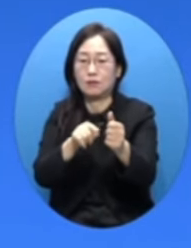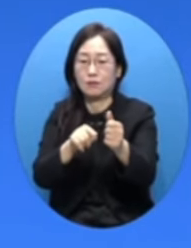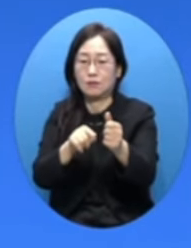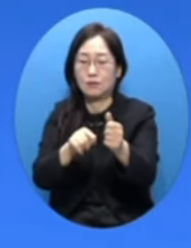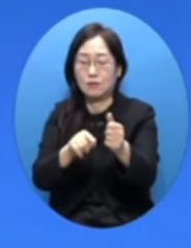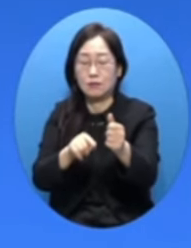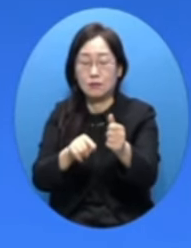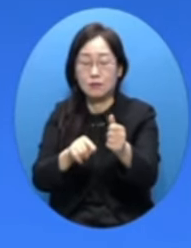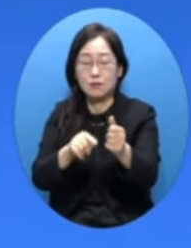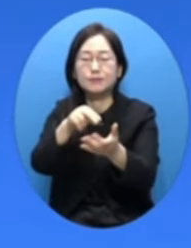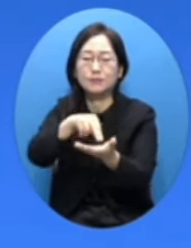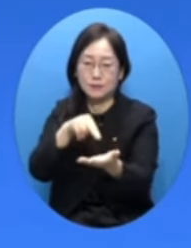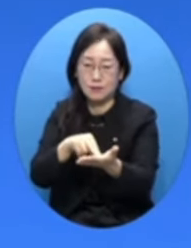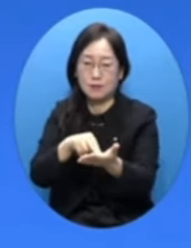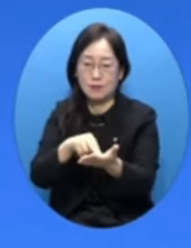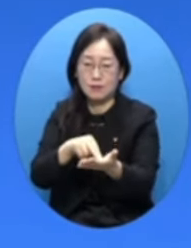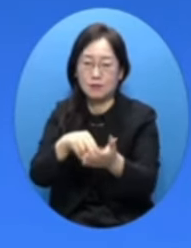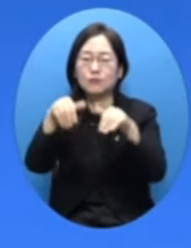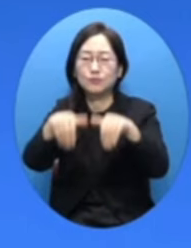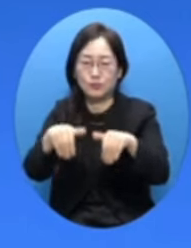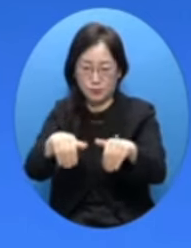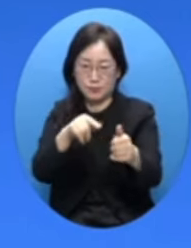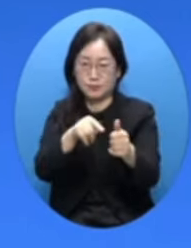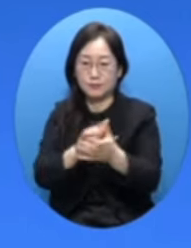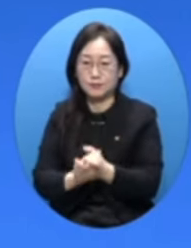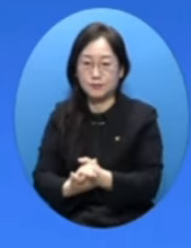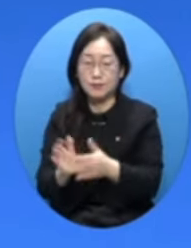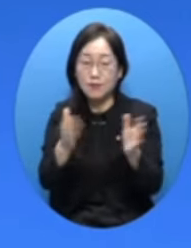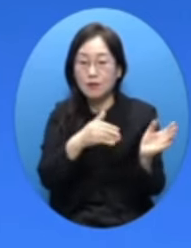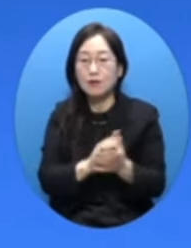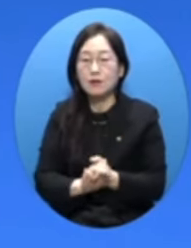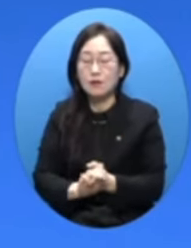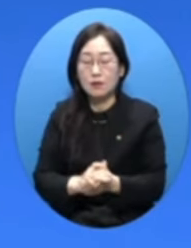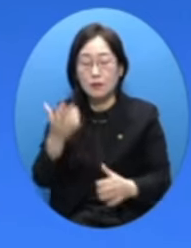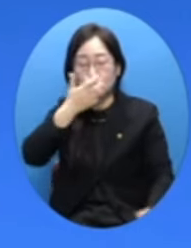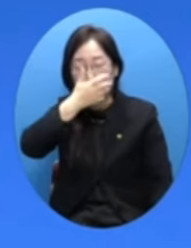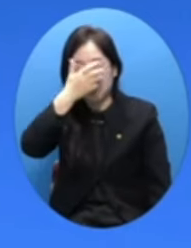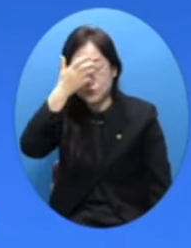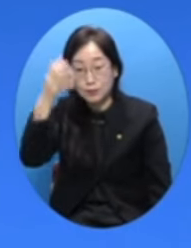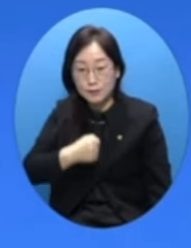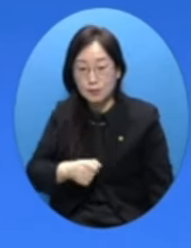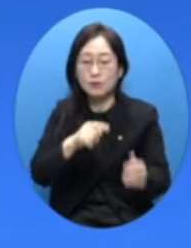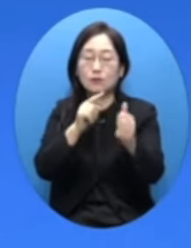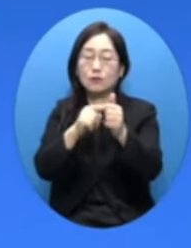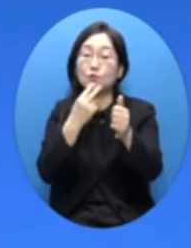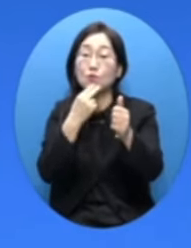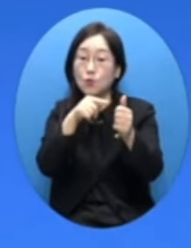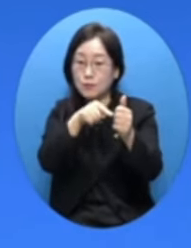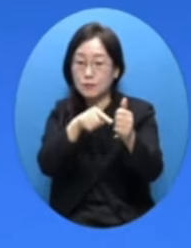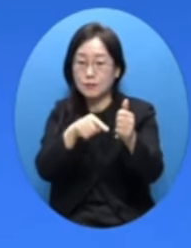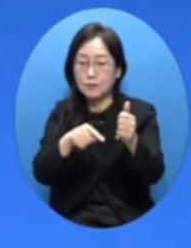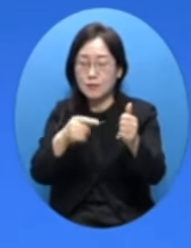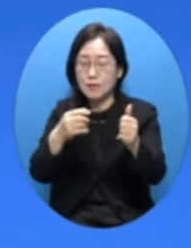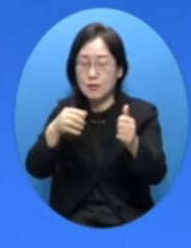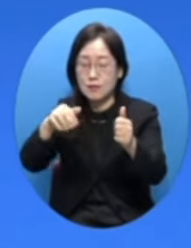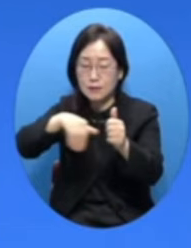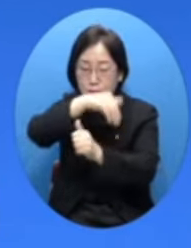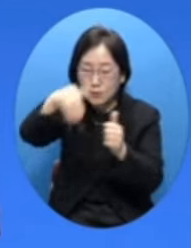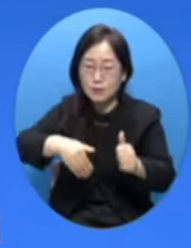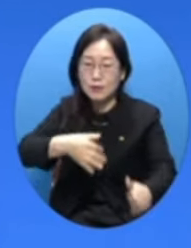신세가 바로 노예 생활이었습니다. 그럼에도 불구하고 꿈꾸는 요셉은 그러한 힘들고 어려운 환경